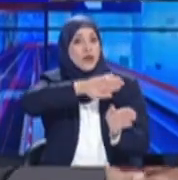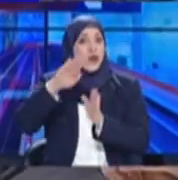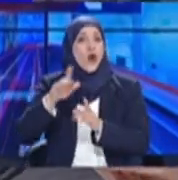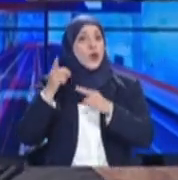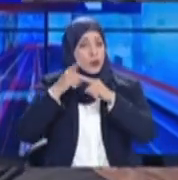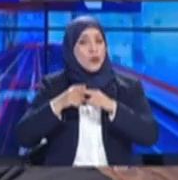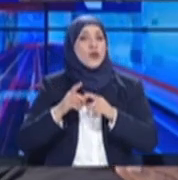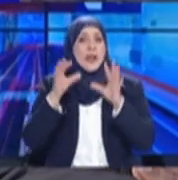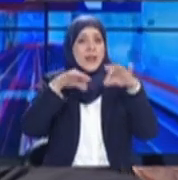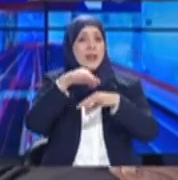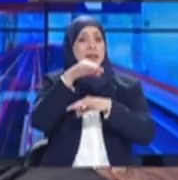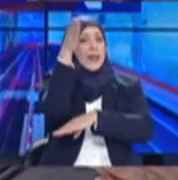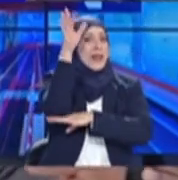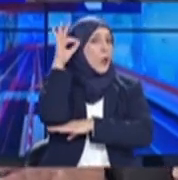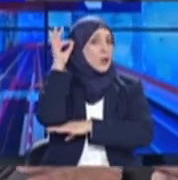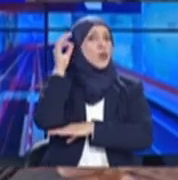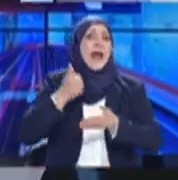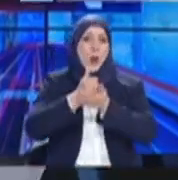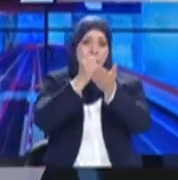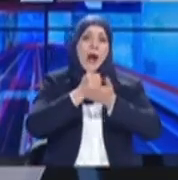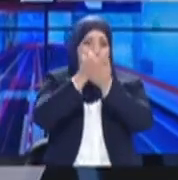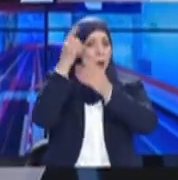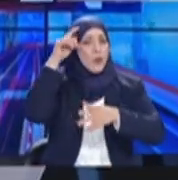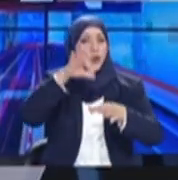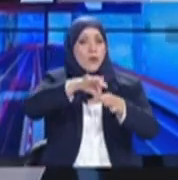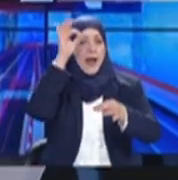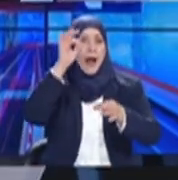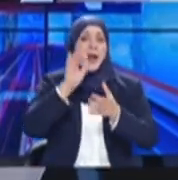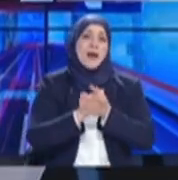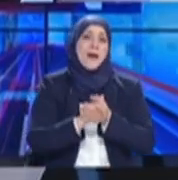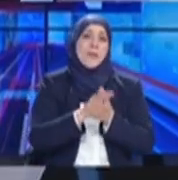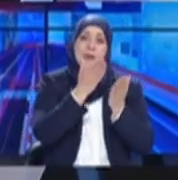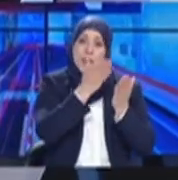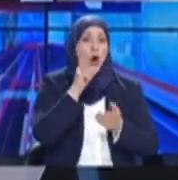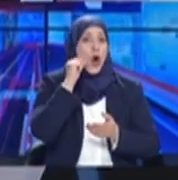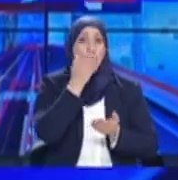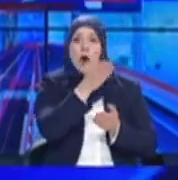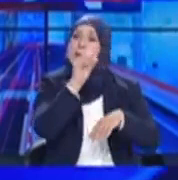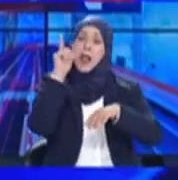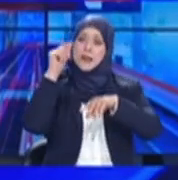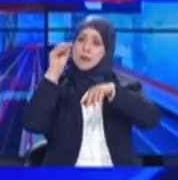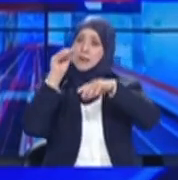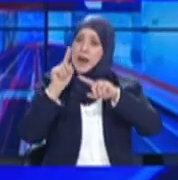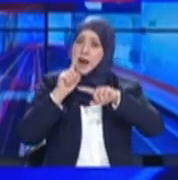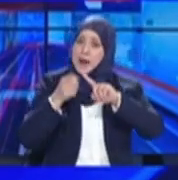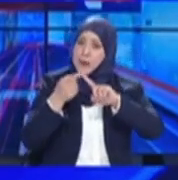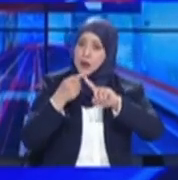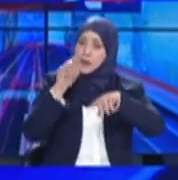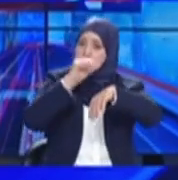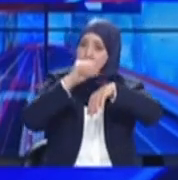مسار المركزيه اللي الجديد تتدخل مع البلديات اللي ما عندوش